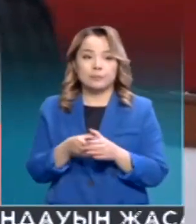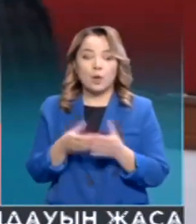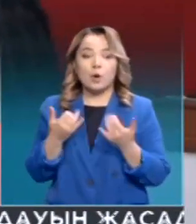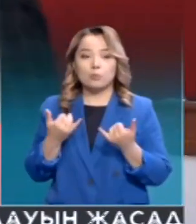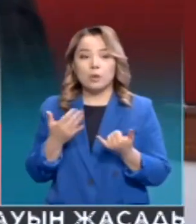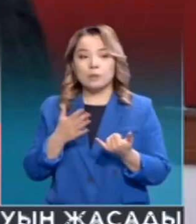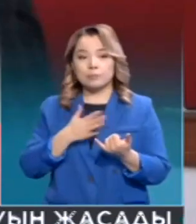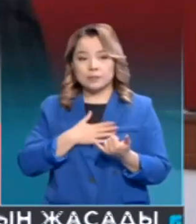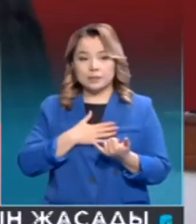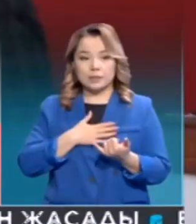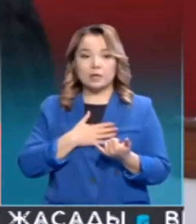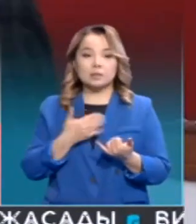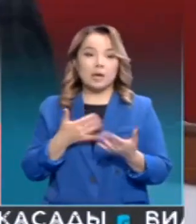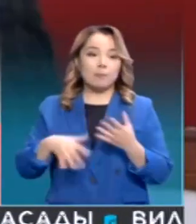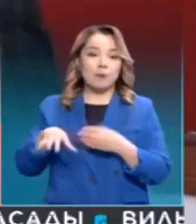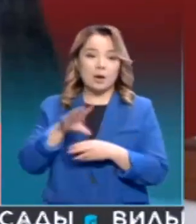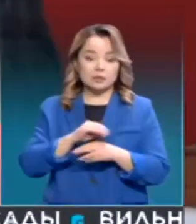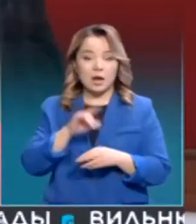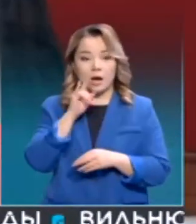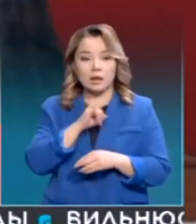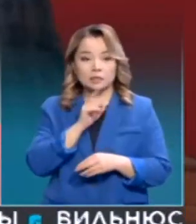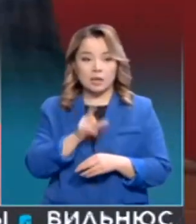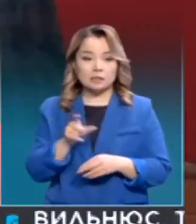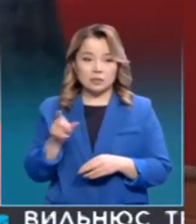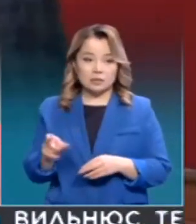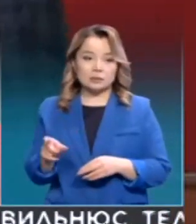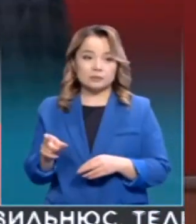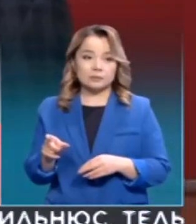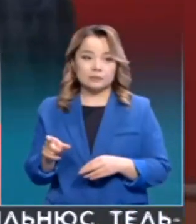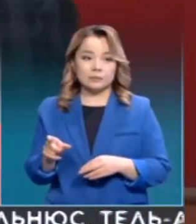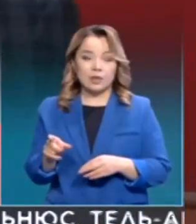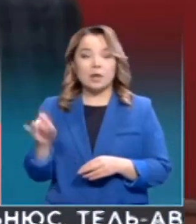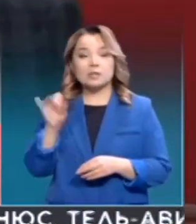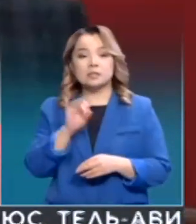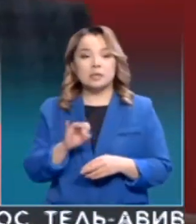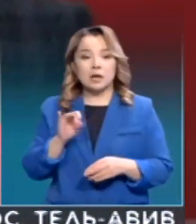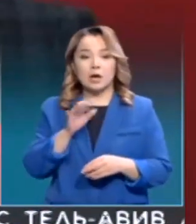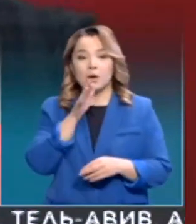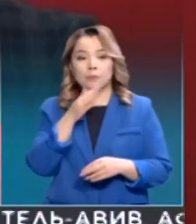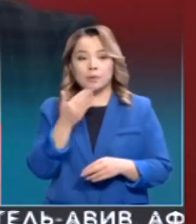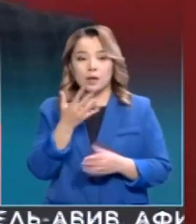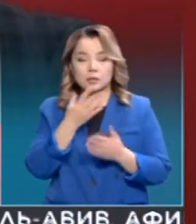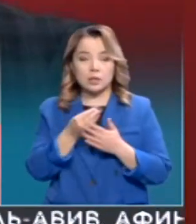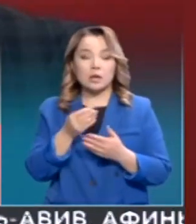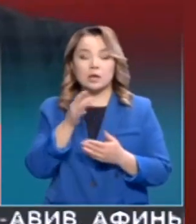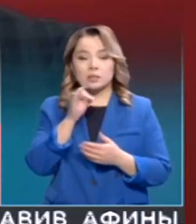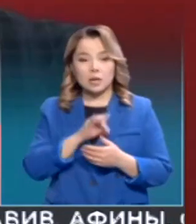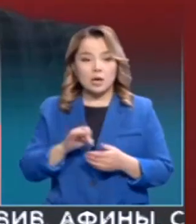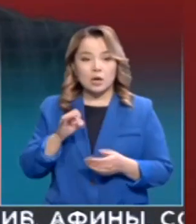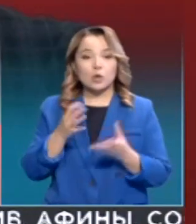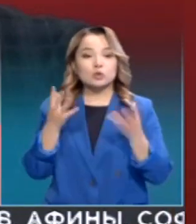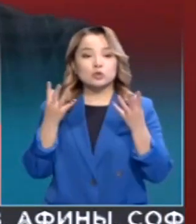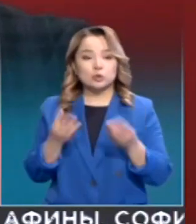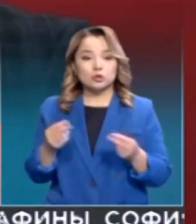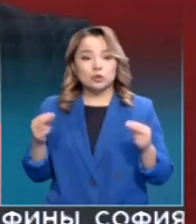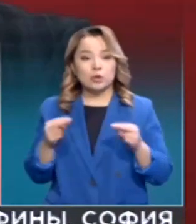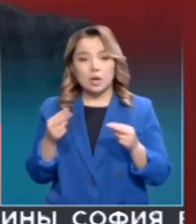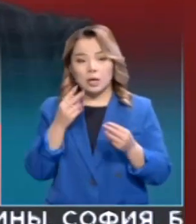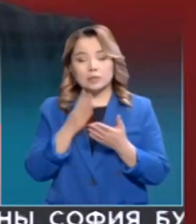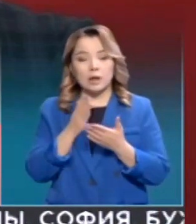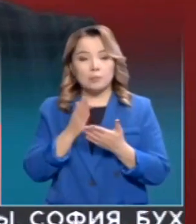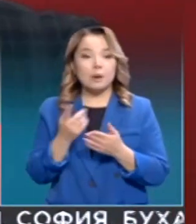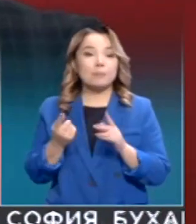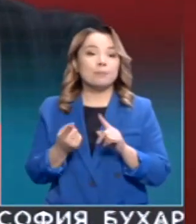халықтың? Бүгін біздер баршамыз, барша қазақстандықтар тарихи сәт, тарихи күнге куә болып отыр.